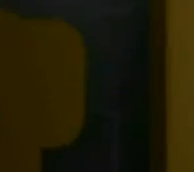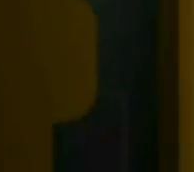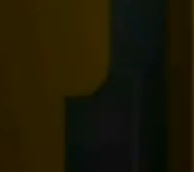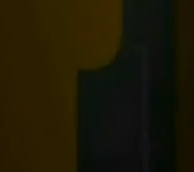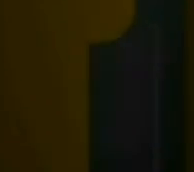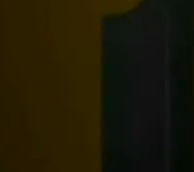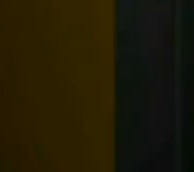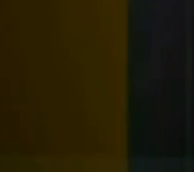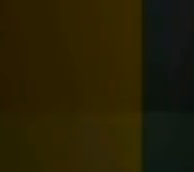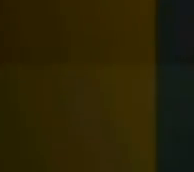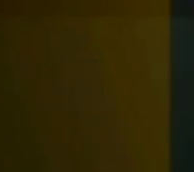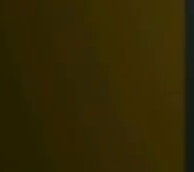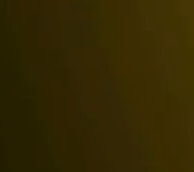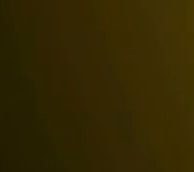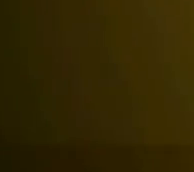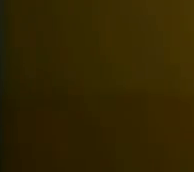فاسألوا